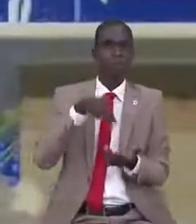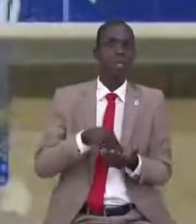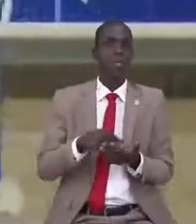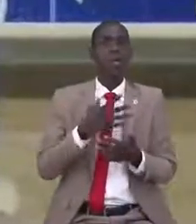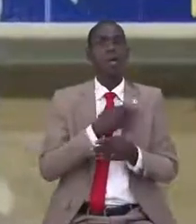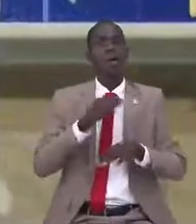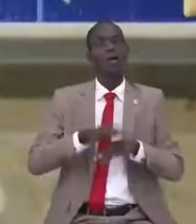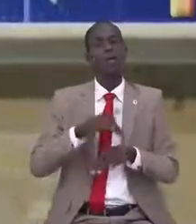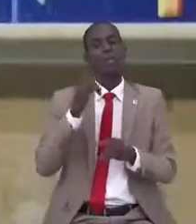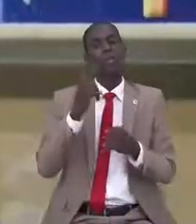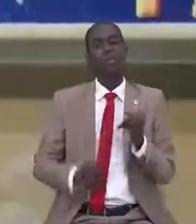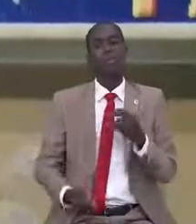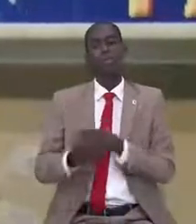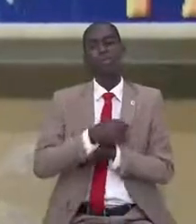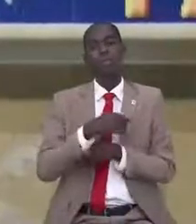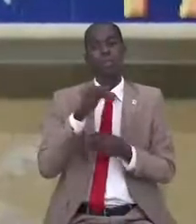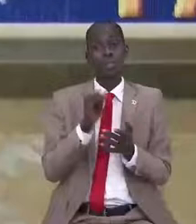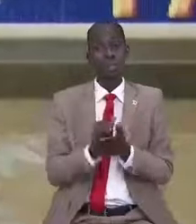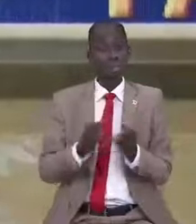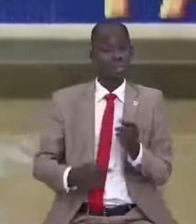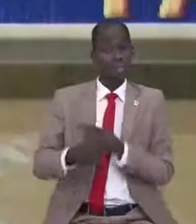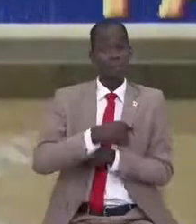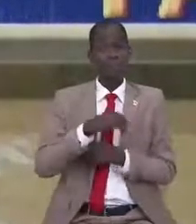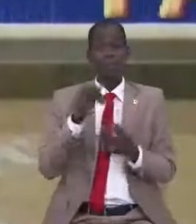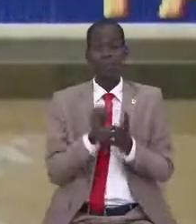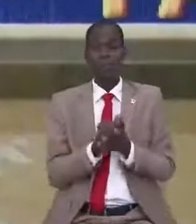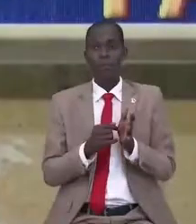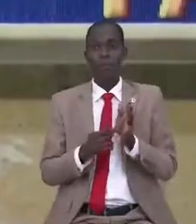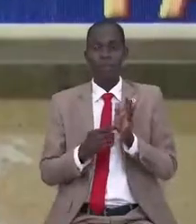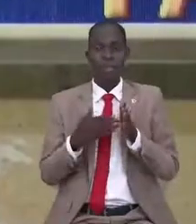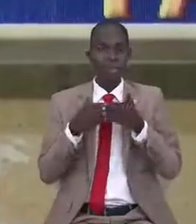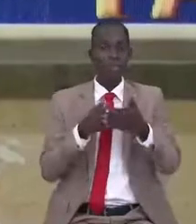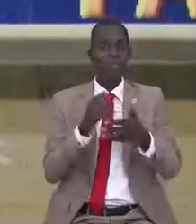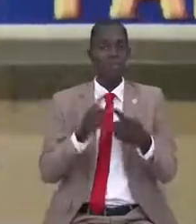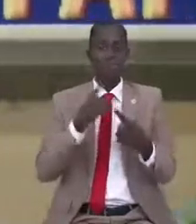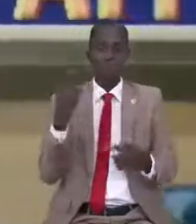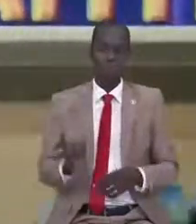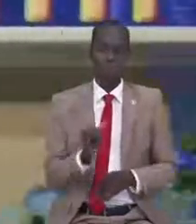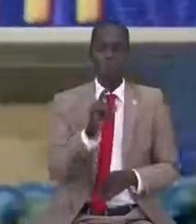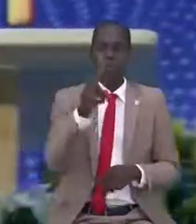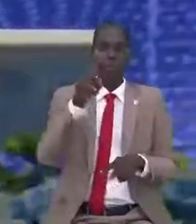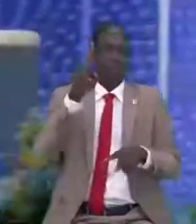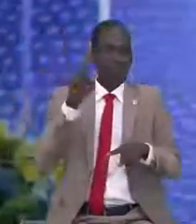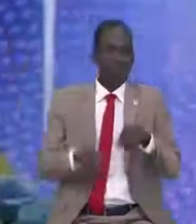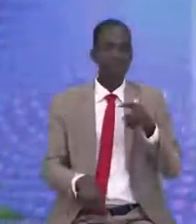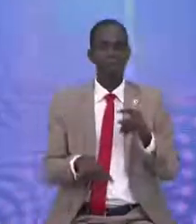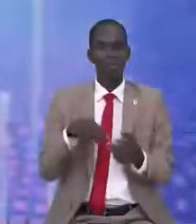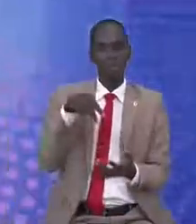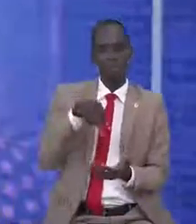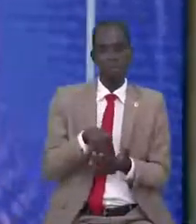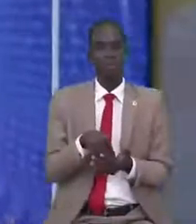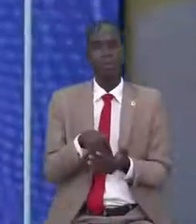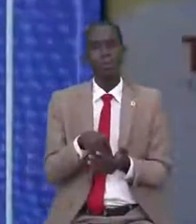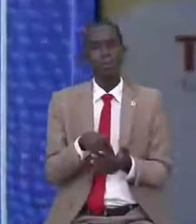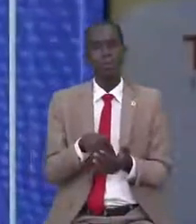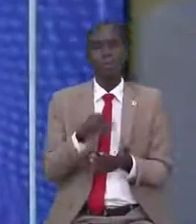redresser. Mais au dernier jour, le jour qui conduit à l'éternité, tu ne peux pas